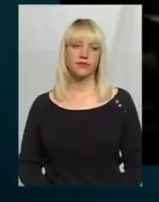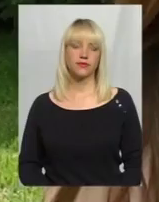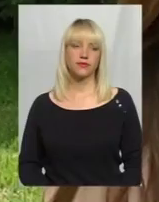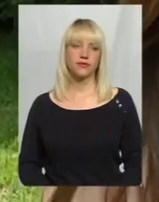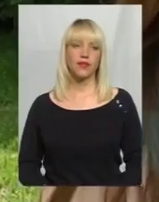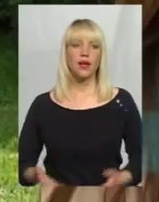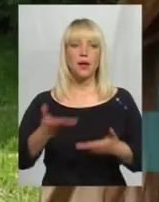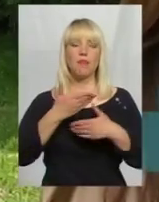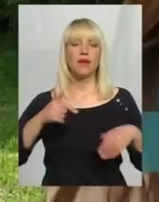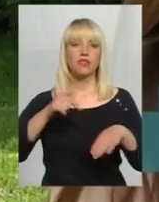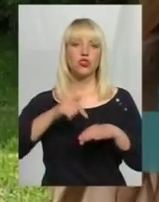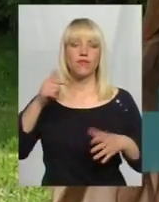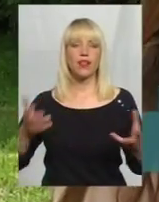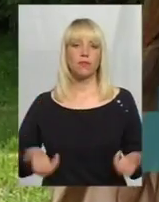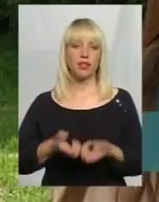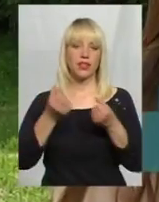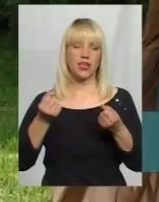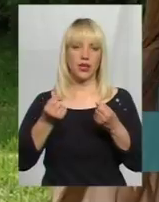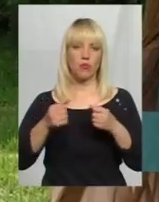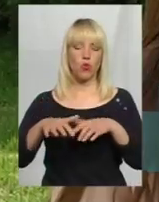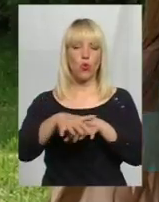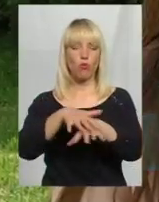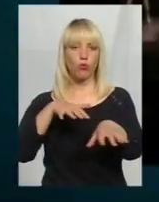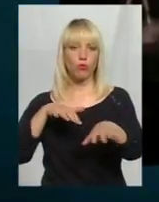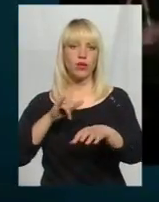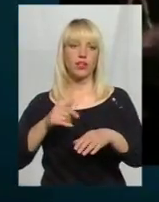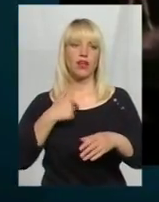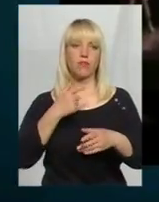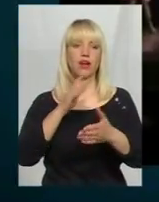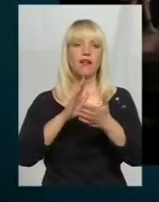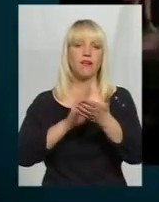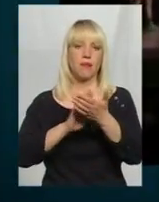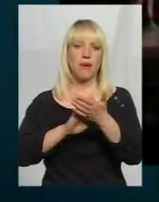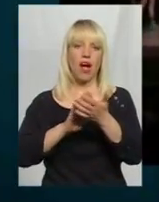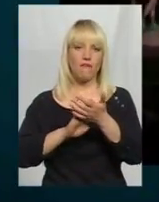Ми відчували підтримку публіки, нам кричали «Браво!» і ми виходили в гарному настрої.